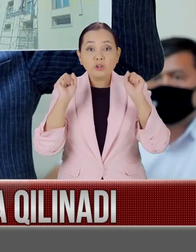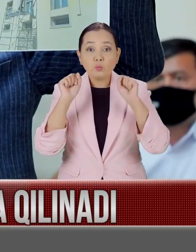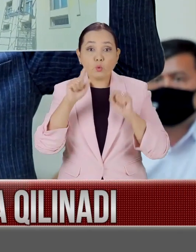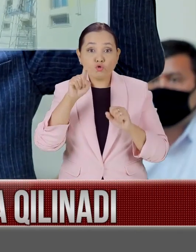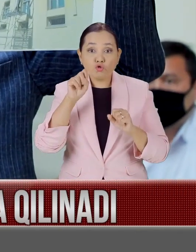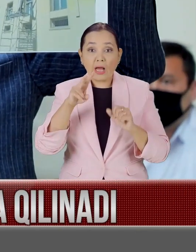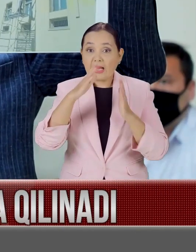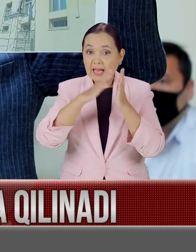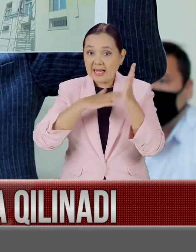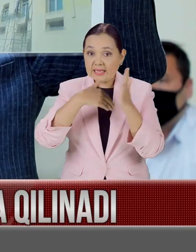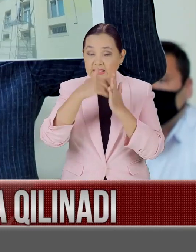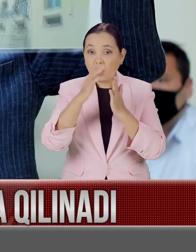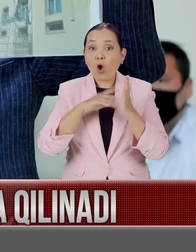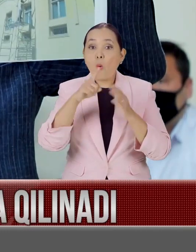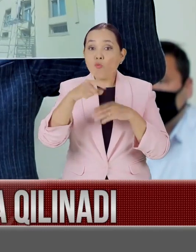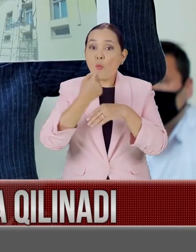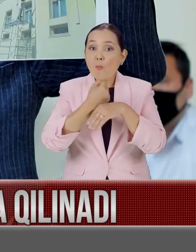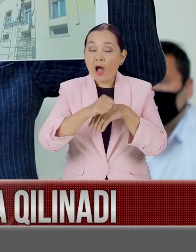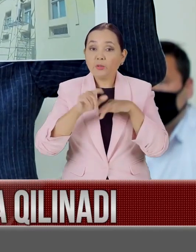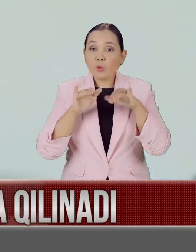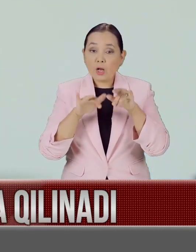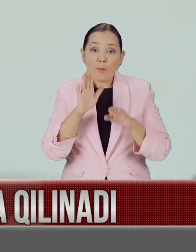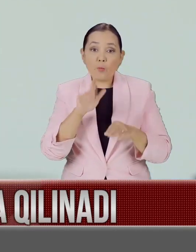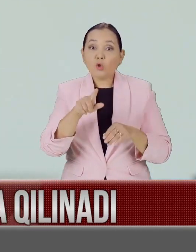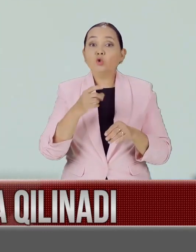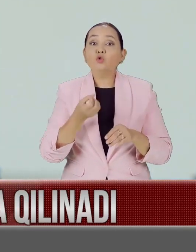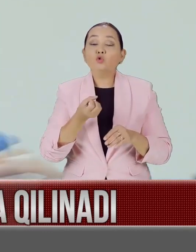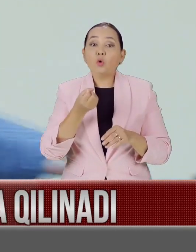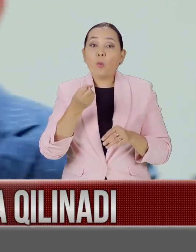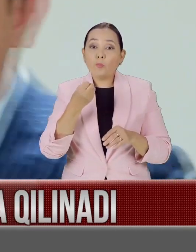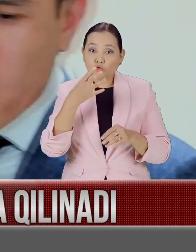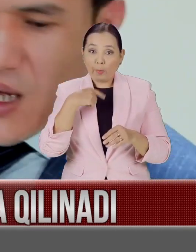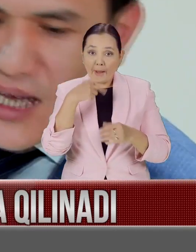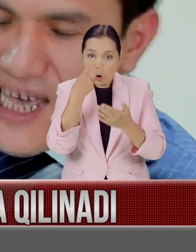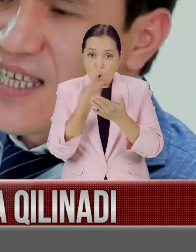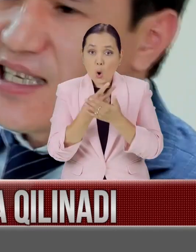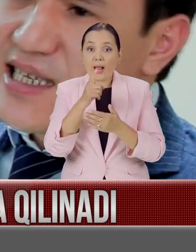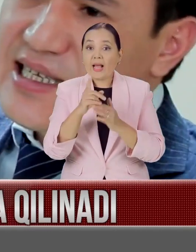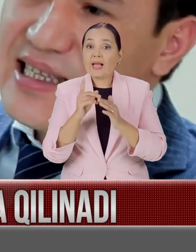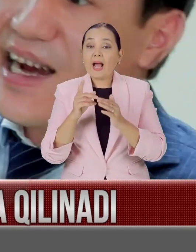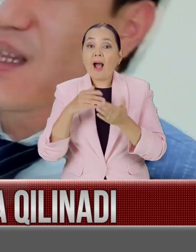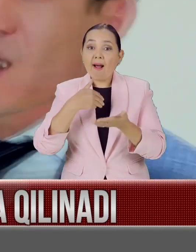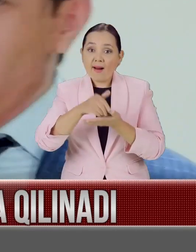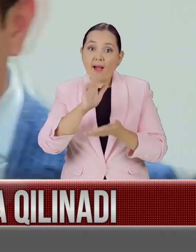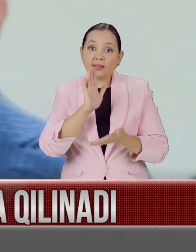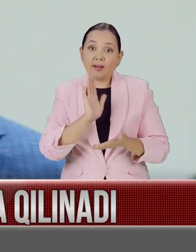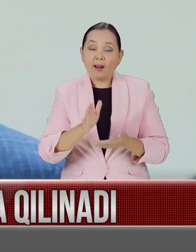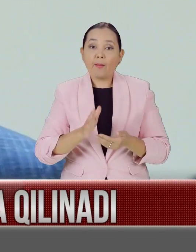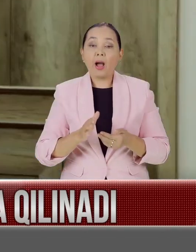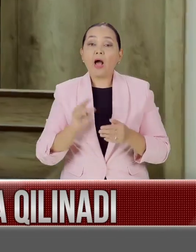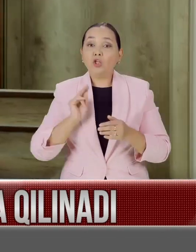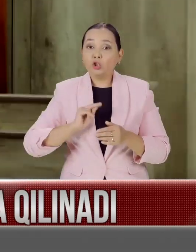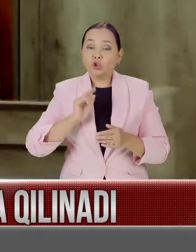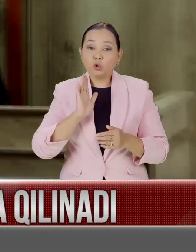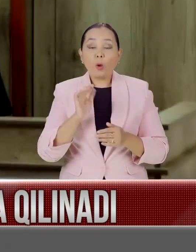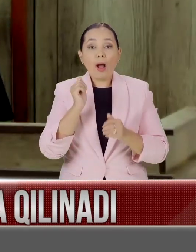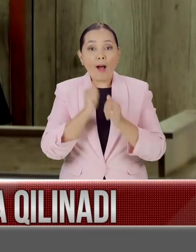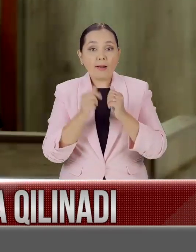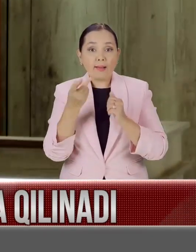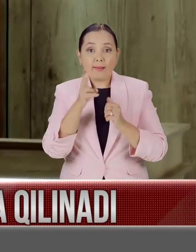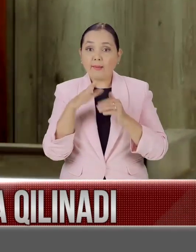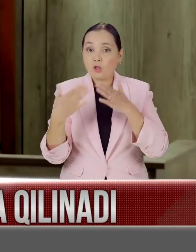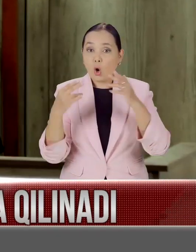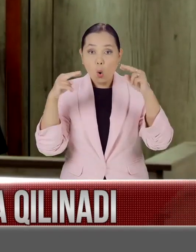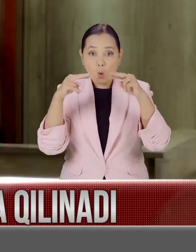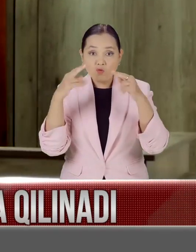sport zalini kraskalayapti, buni majburiy qilib qo'ygan. Buncha narsadan keyin men bularga chizkin rad qilaman, rad deyman. Ish bo'yicha har